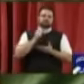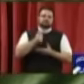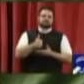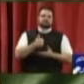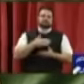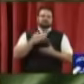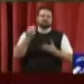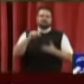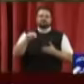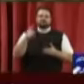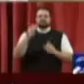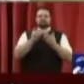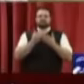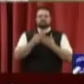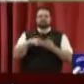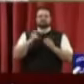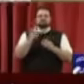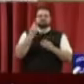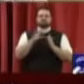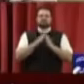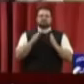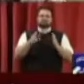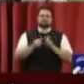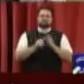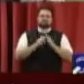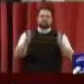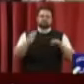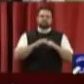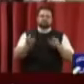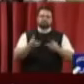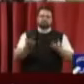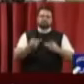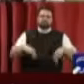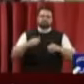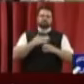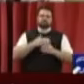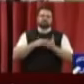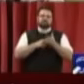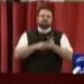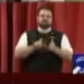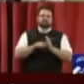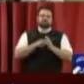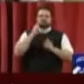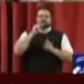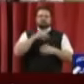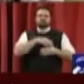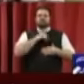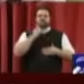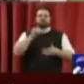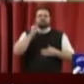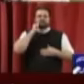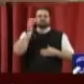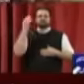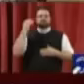Da, este una dintre multele pe care noi vi le-am prezentat, din vorbele de duc ale scăbunilor. Și fluxurile de